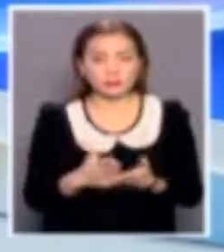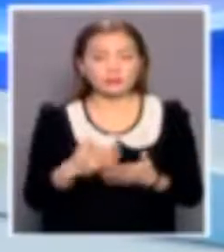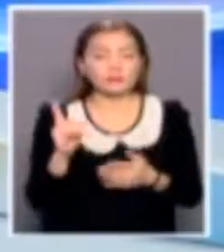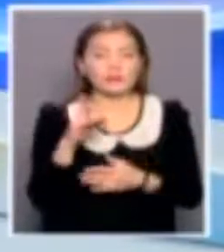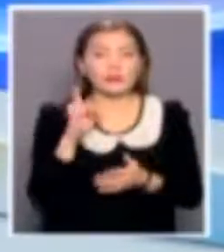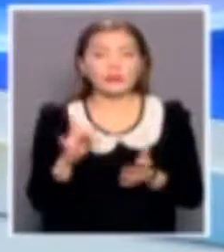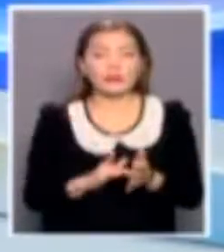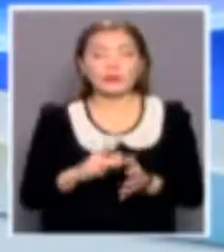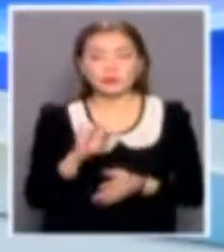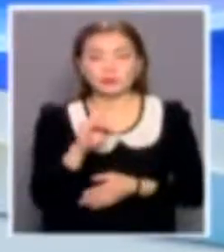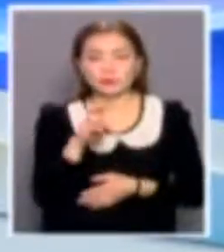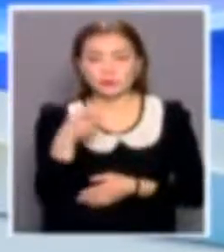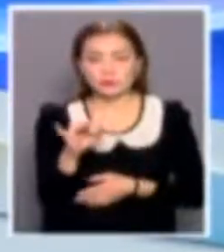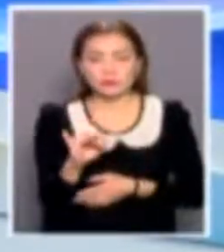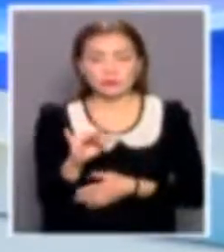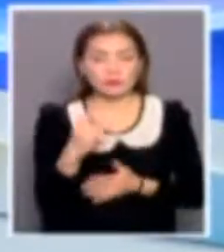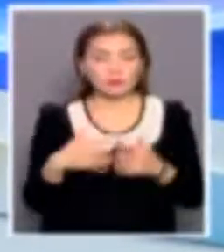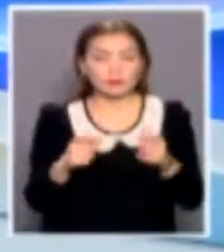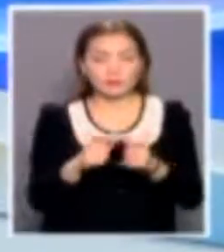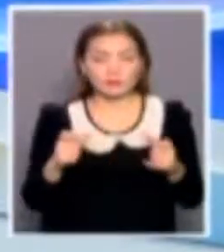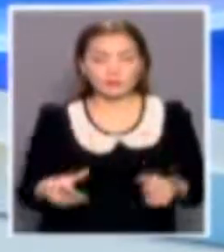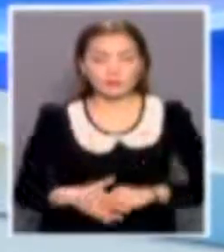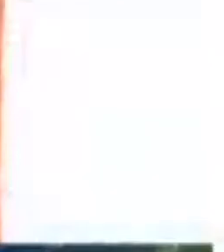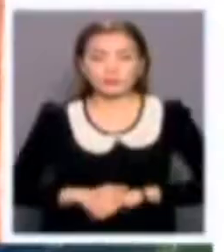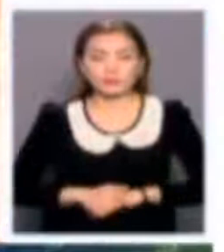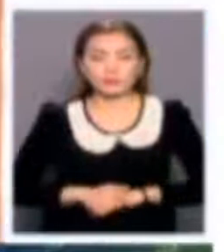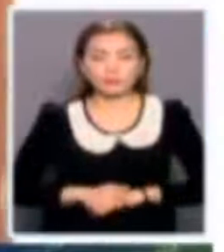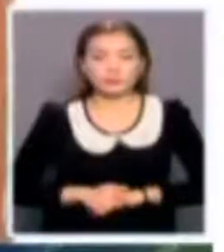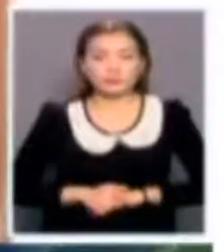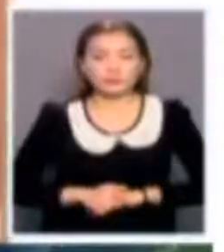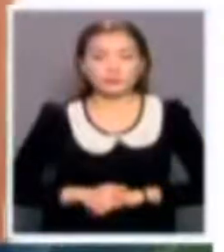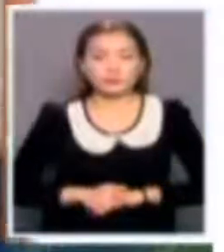бірі қаладағы Нысанбаев атындағы орта мектепте.